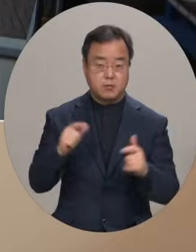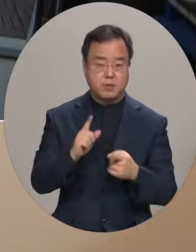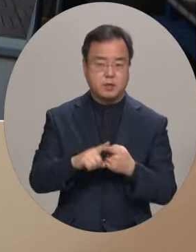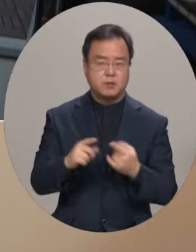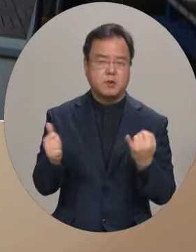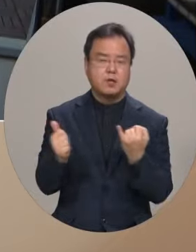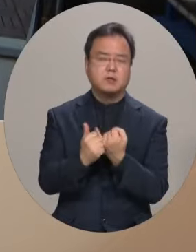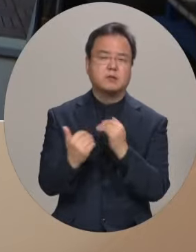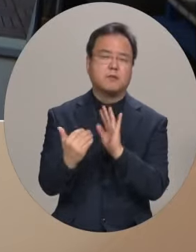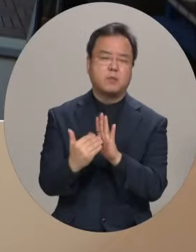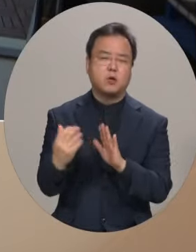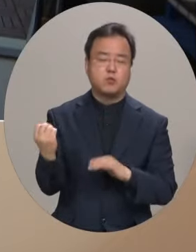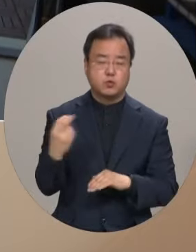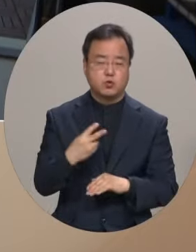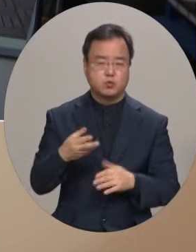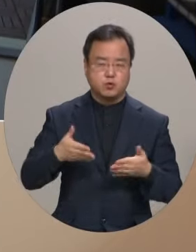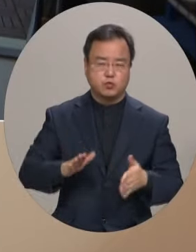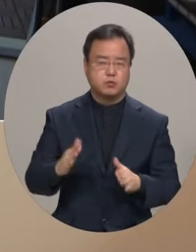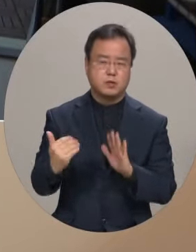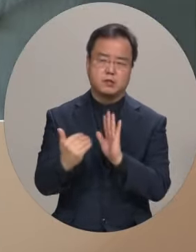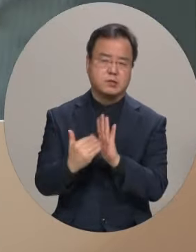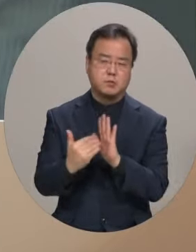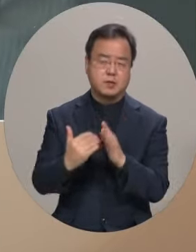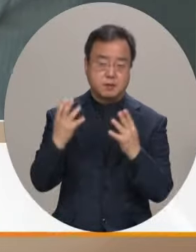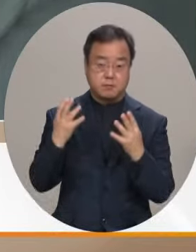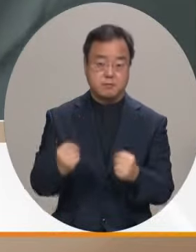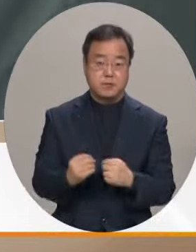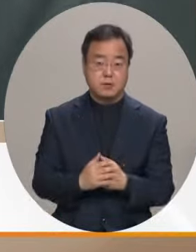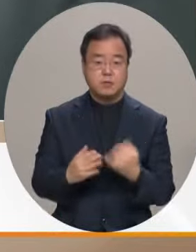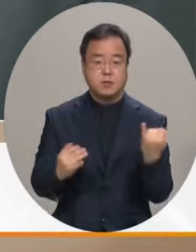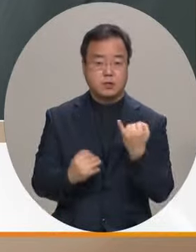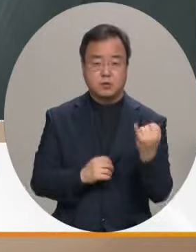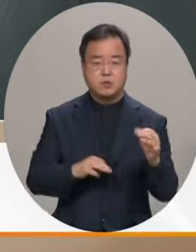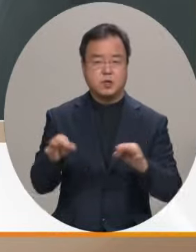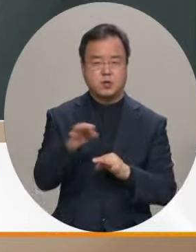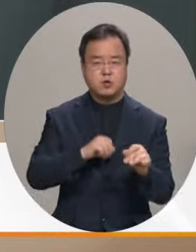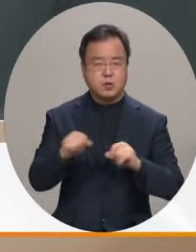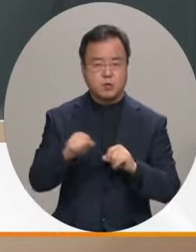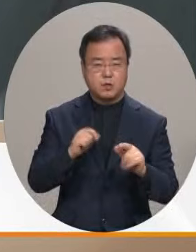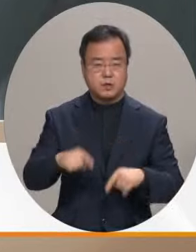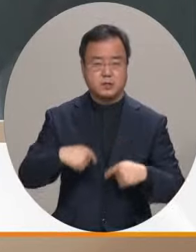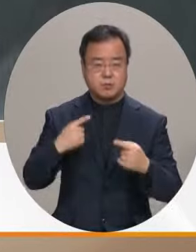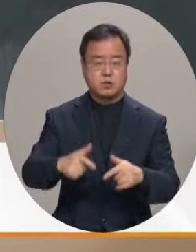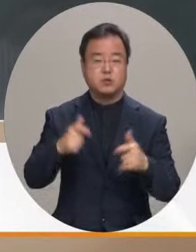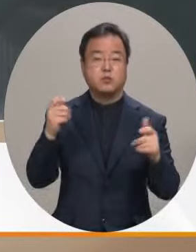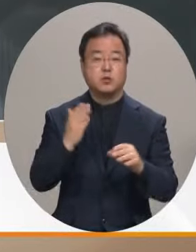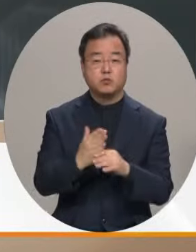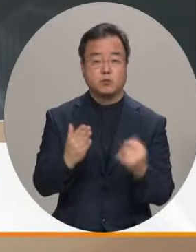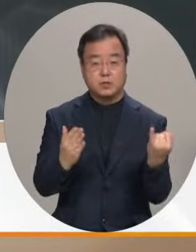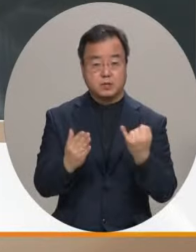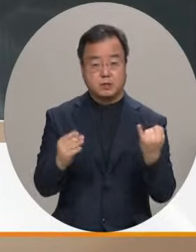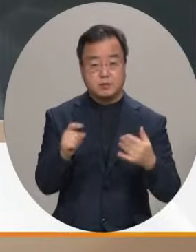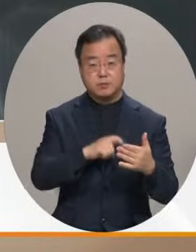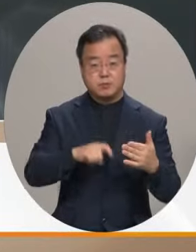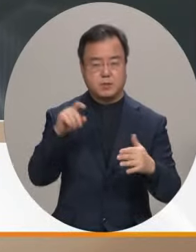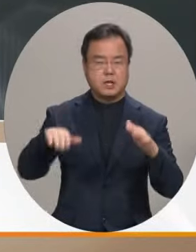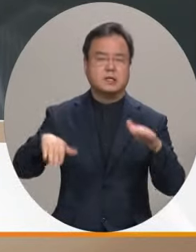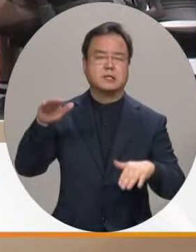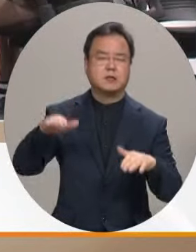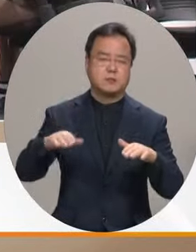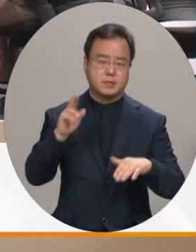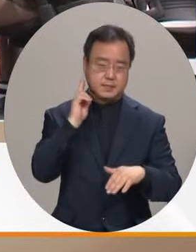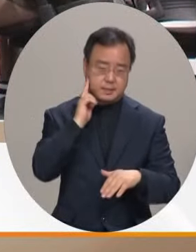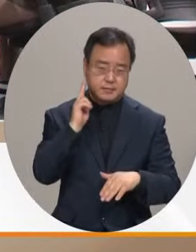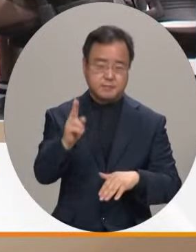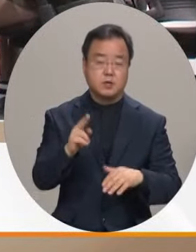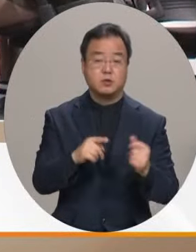비출산 선택이 많아지면서 어 또 여성의 경제 활동 참여가 증가하고 있지만 여성들 내에서의 양극화도 심해지고